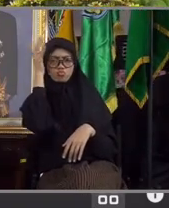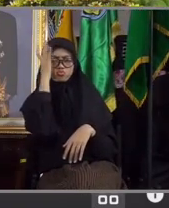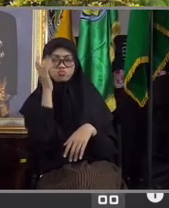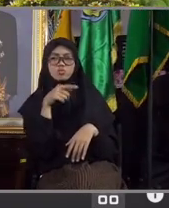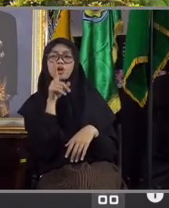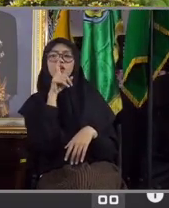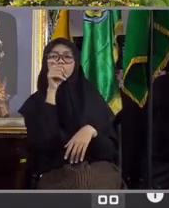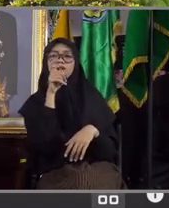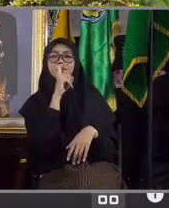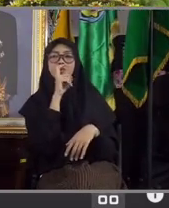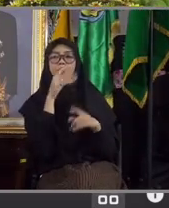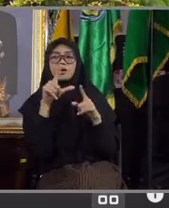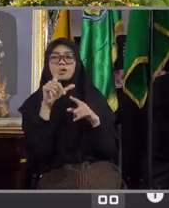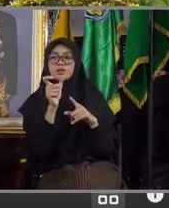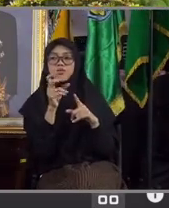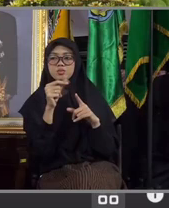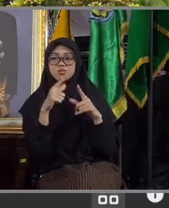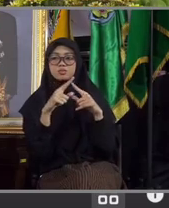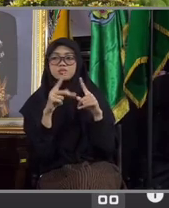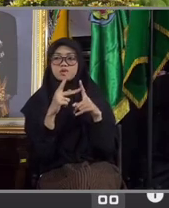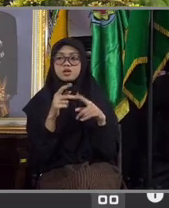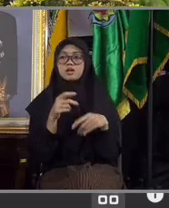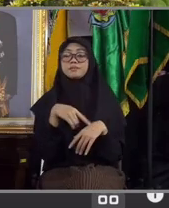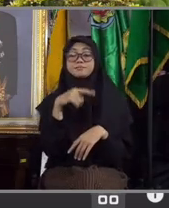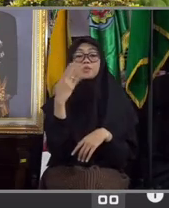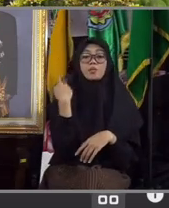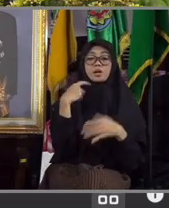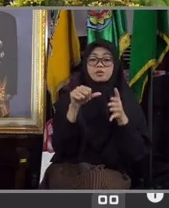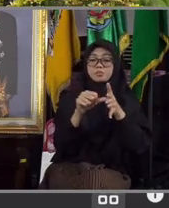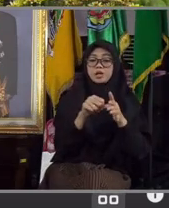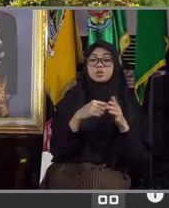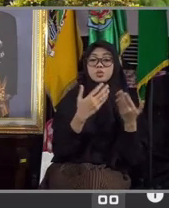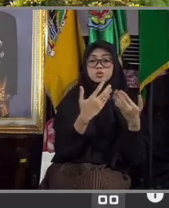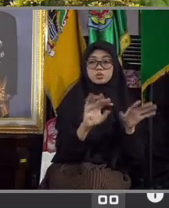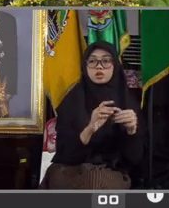Kemarin sudah ada bantuan dari dinas kawasan pemukiman.